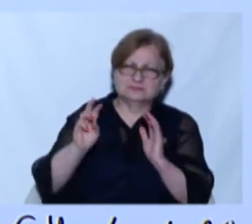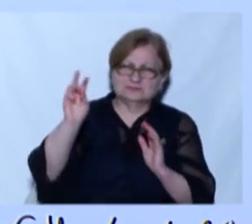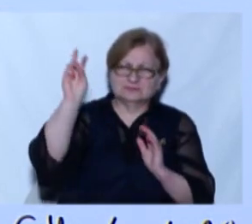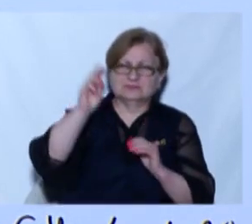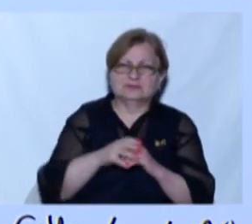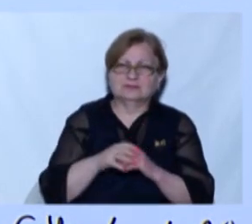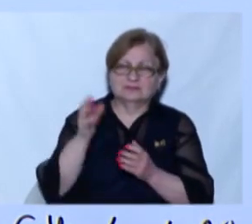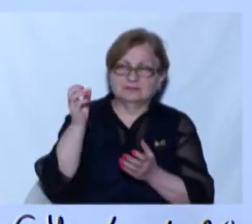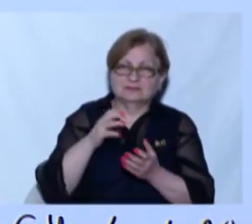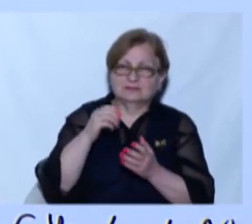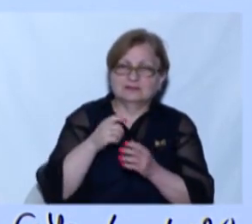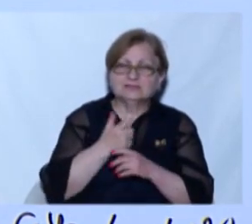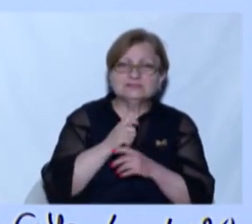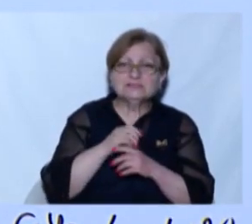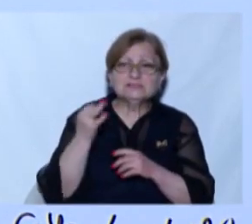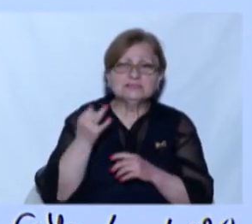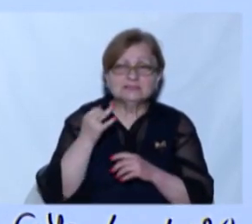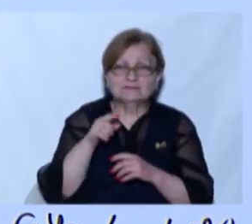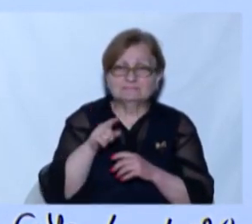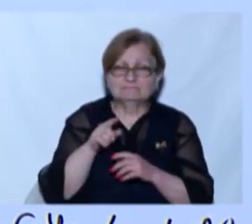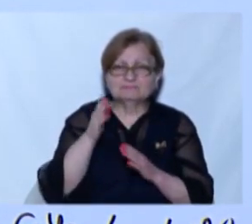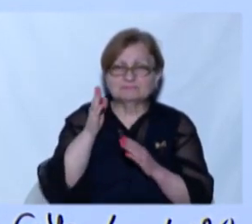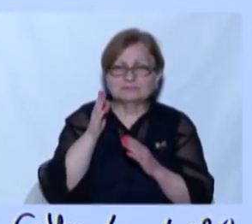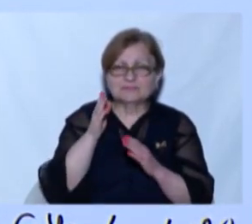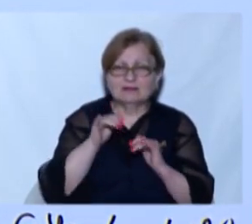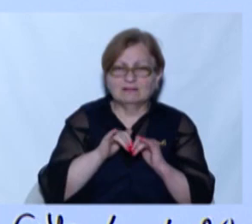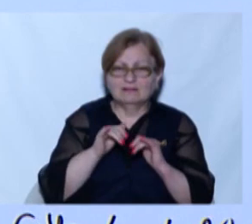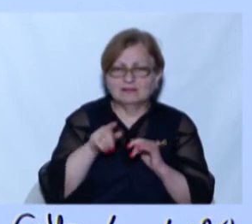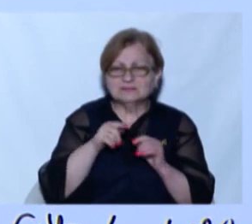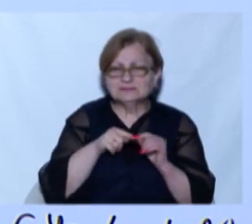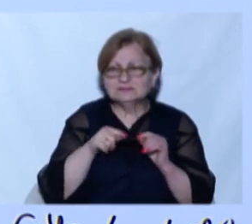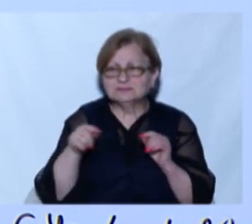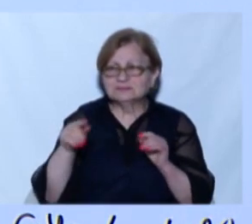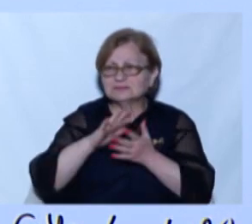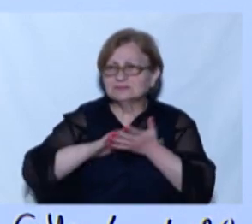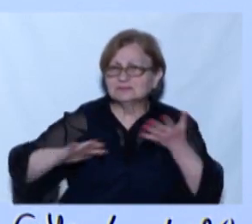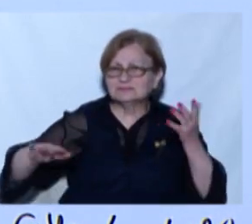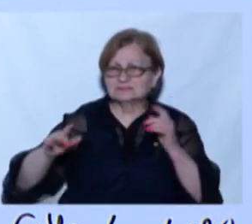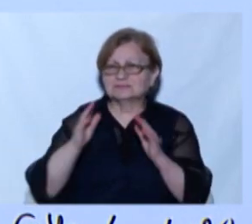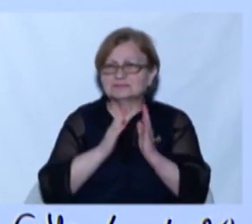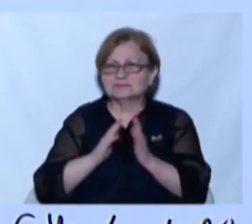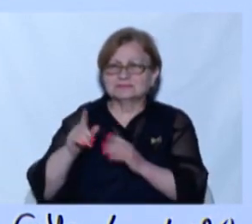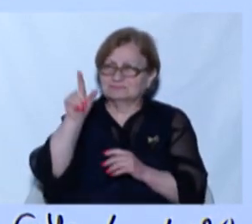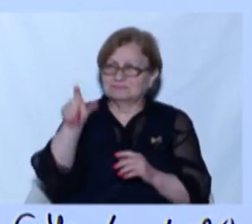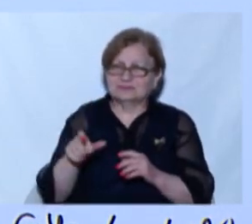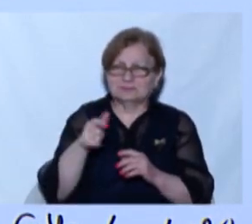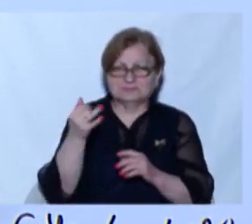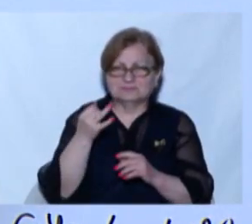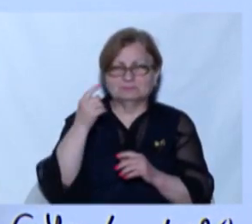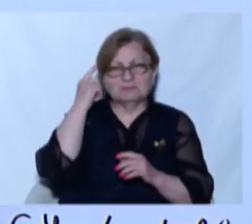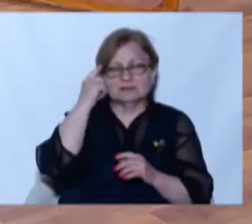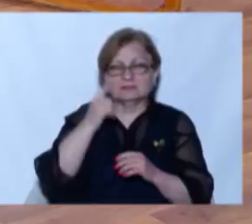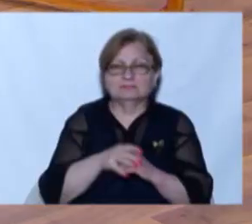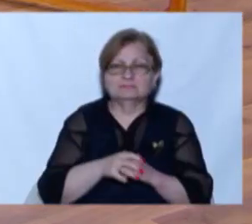კრებს. მაგრამ ძალიან საინტერესოდ ვითარდება თვითონ ამ პერსონაჟის საქციელიც და